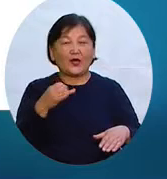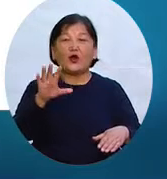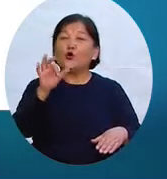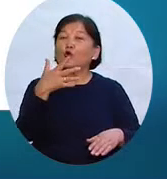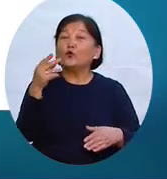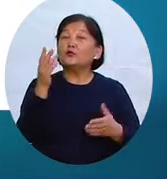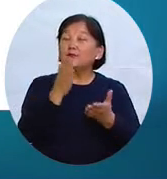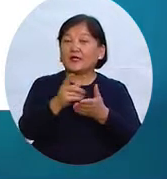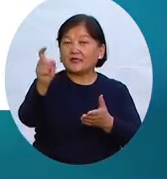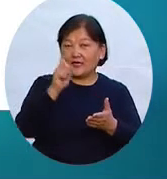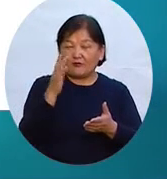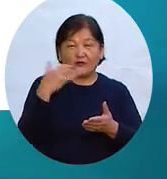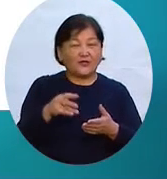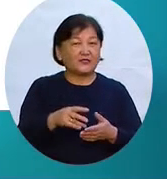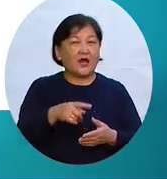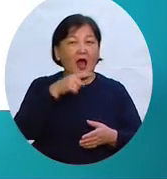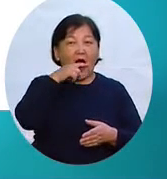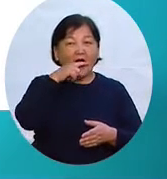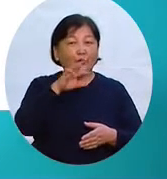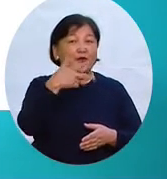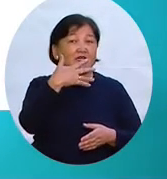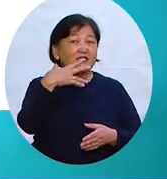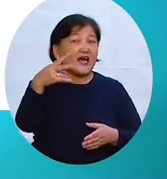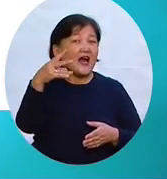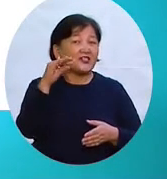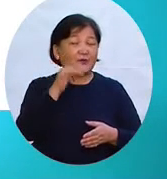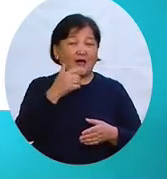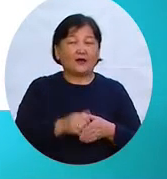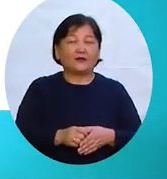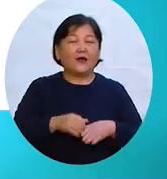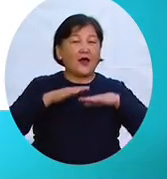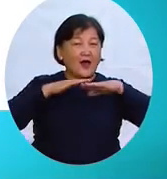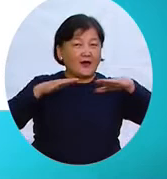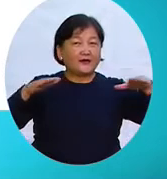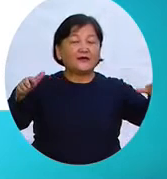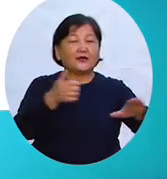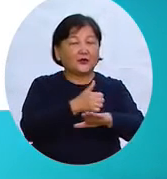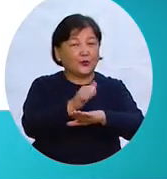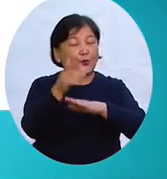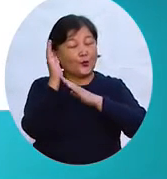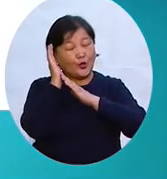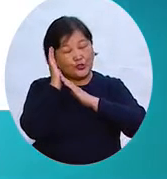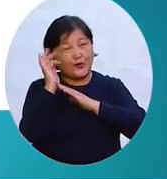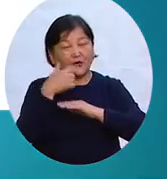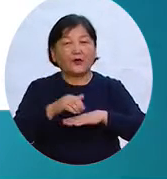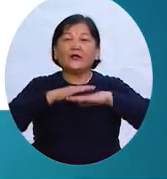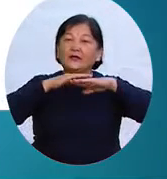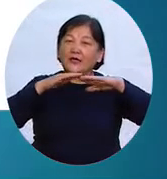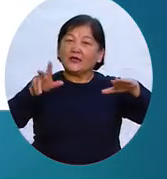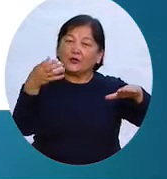байсан. Адуу янцхаж буй тухай байна. Аяны хүн талдаа хонож байгаа тухай, талын